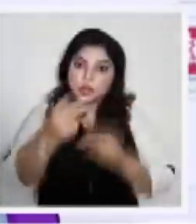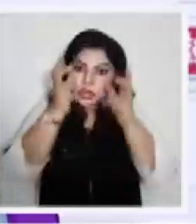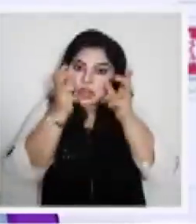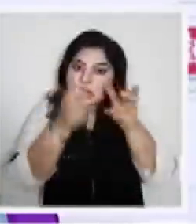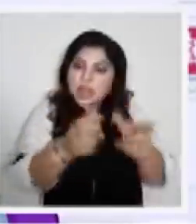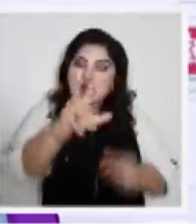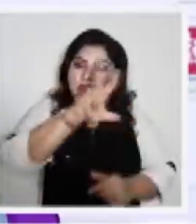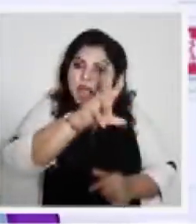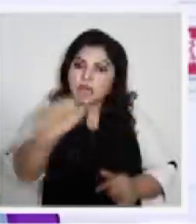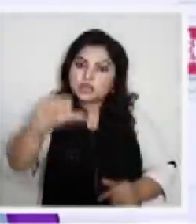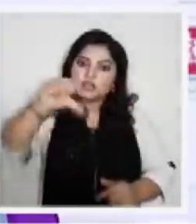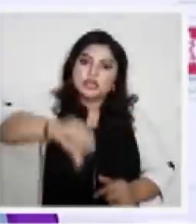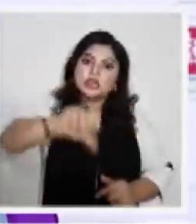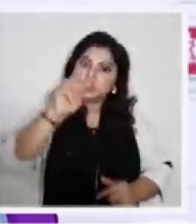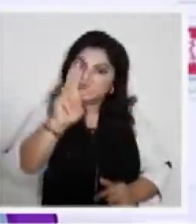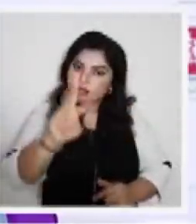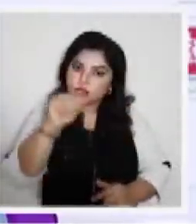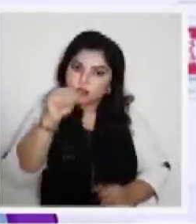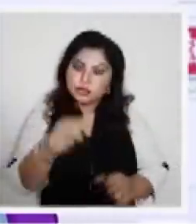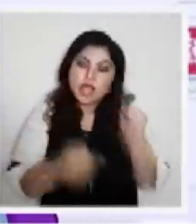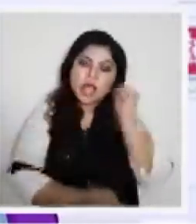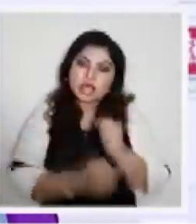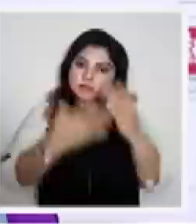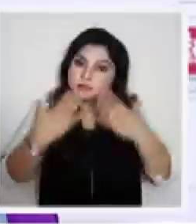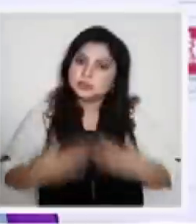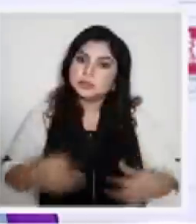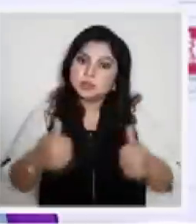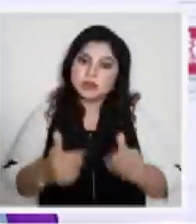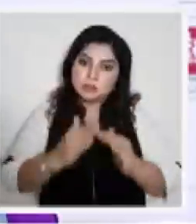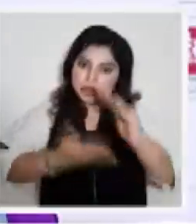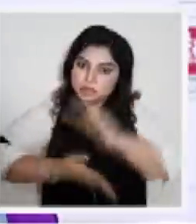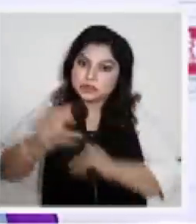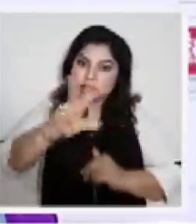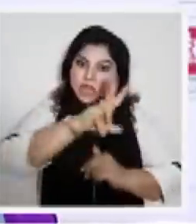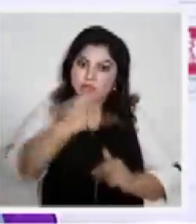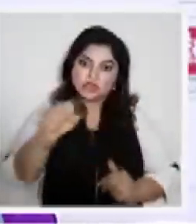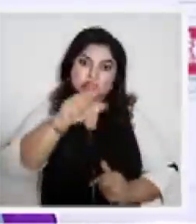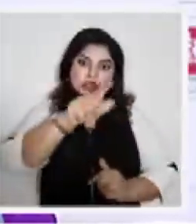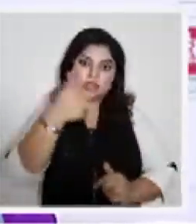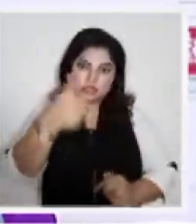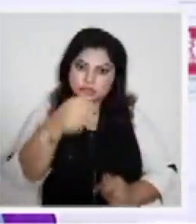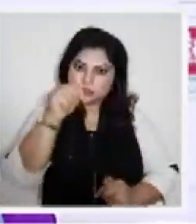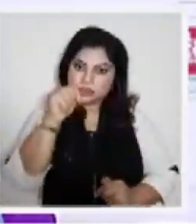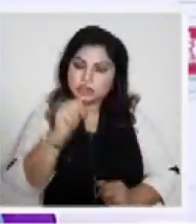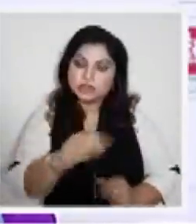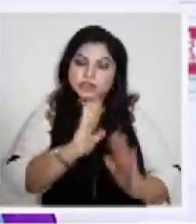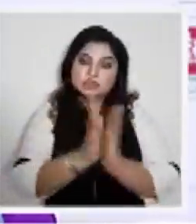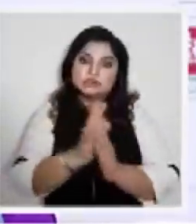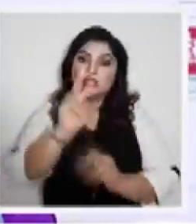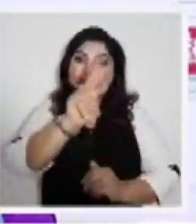চব্বিশ ঘন্টায় আইসোলেশনে যুক্ত হয়েছে 893 জন এবং 24 ঘন্টা আইসোলেশন থেকে ছাড়